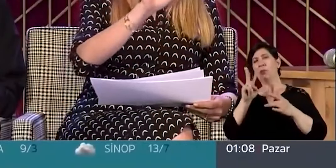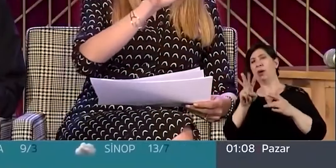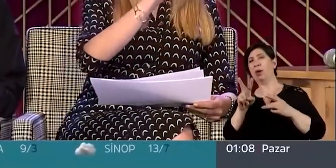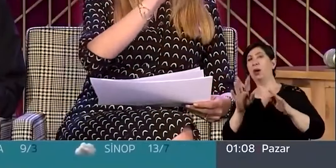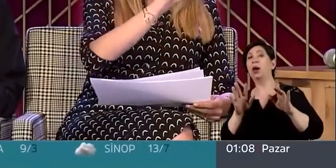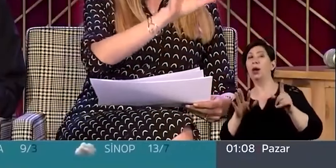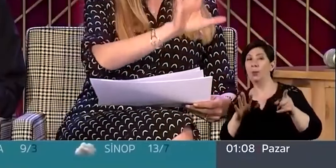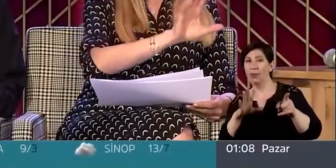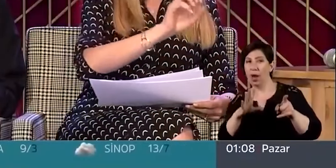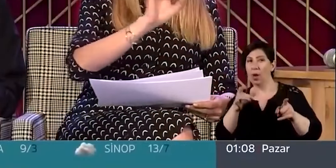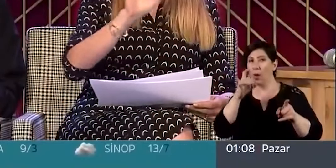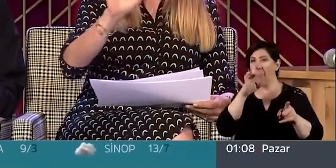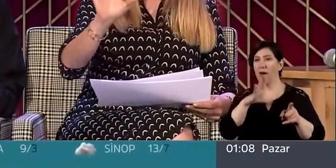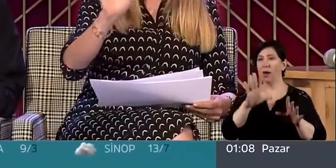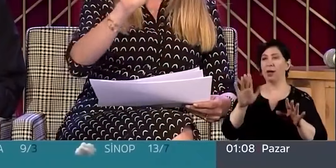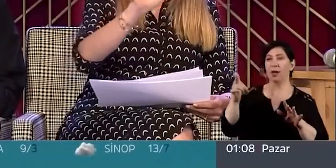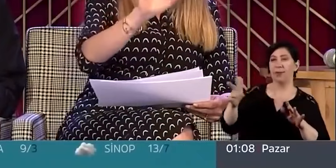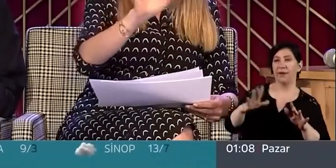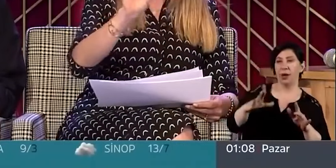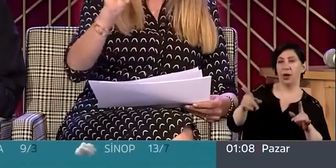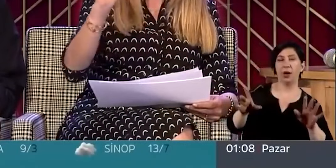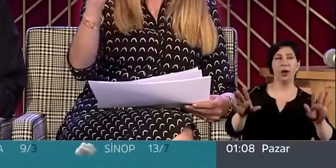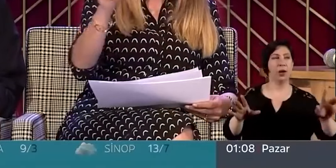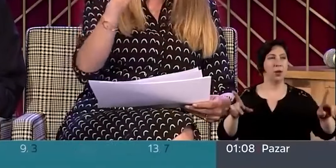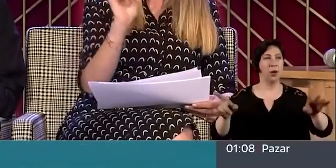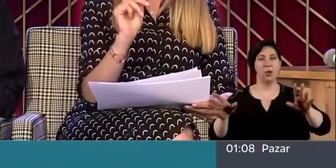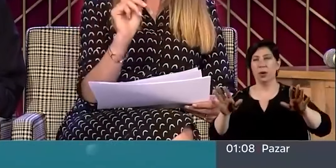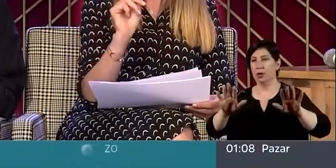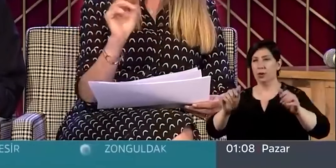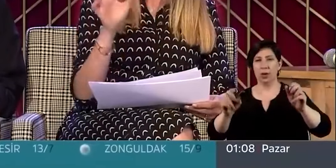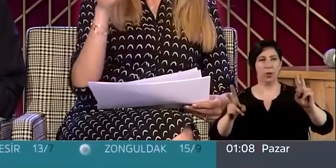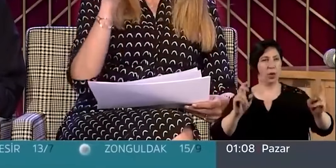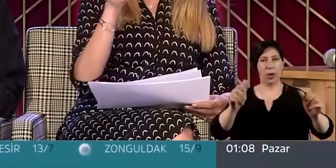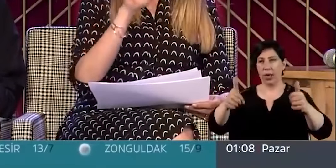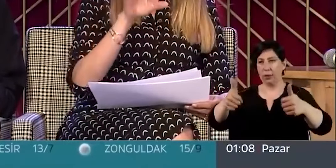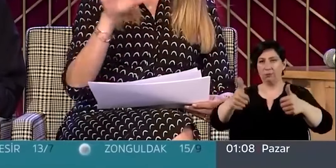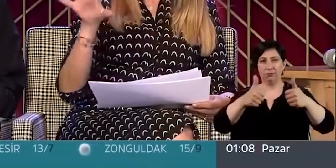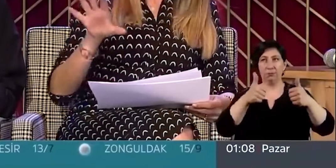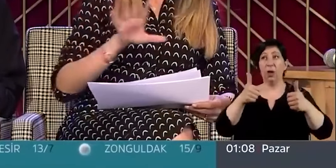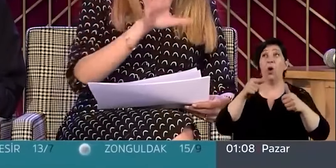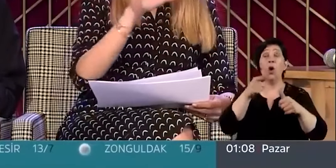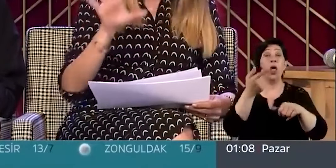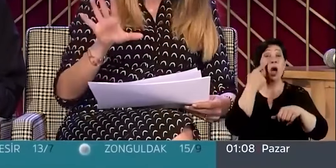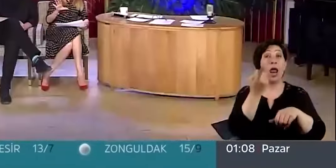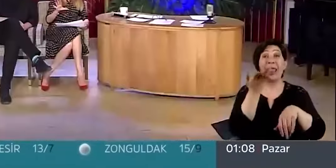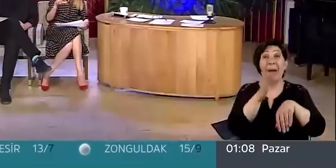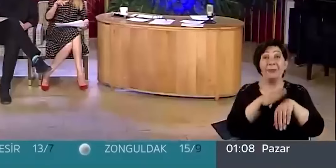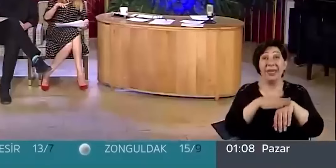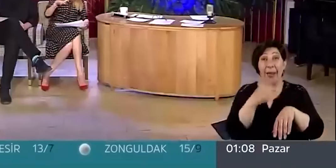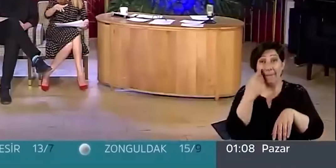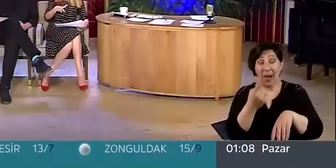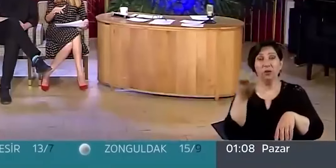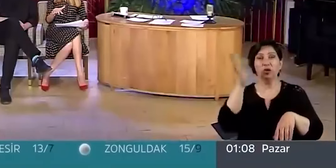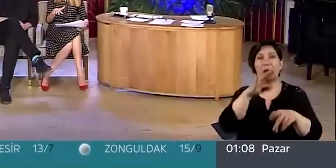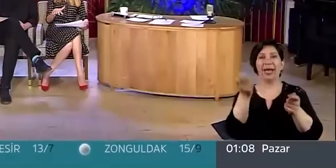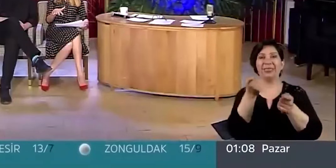Aa der, burada işte Okan Bey var, kameraman var, onlar var. Okey, bu programı yönetiyor. Ona göre ne yapabileceğine bakar.